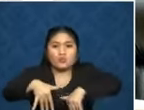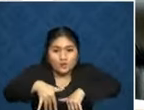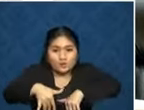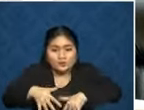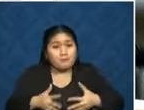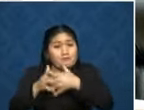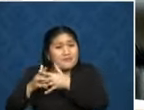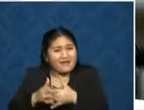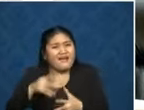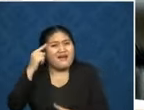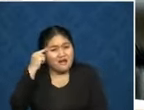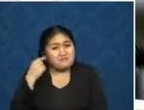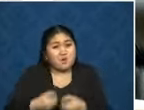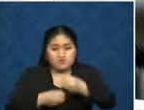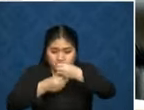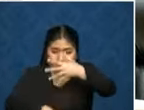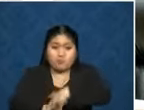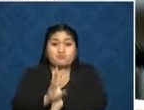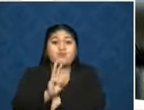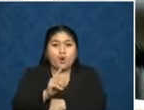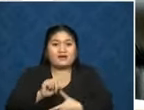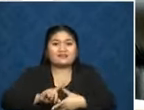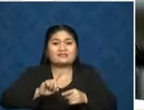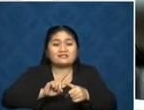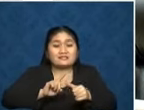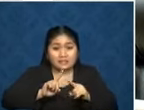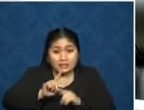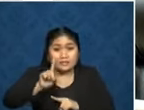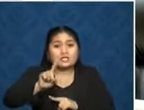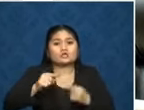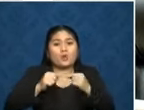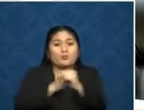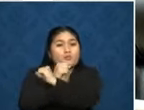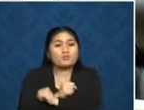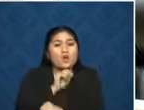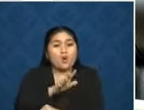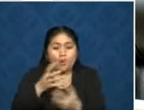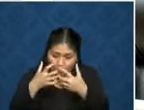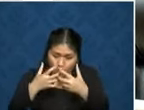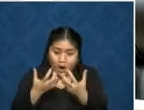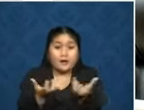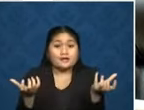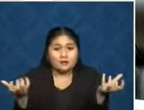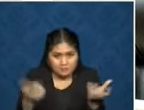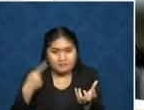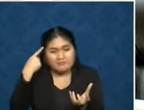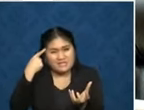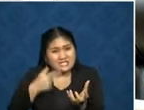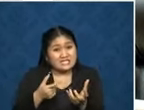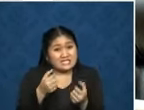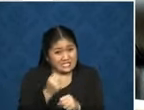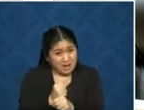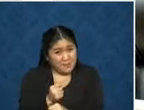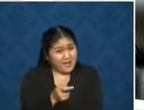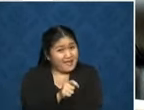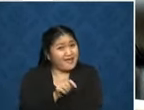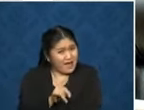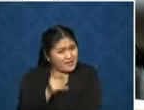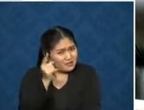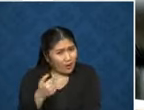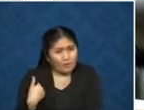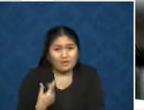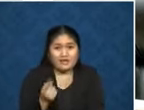านะครับมีสาระสำคัญ6ด้าน1ก็คือมาตรฐานด้านความปลอดภัยของเครื่องมือที่มีการสร้าง AI นะครับจะต้อง